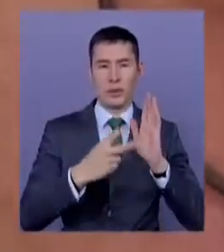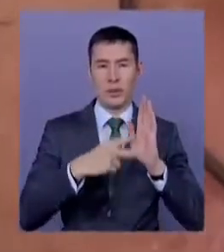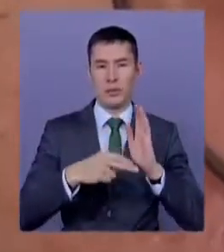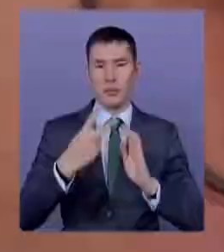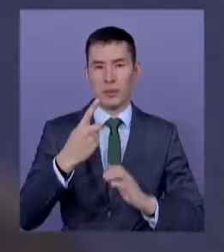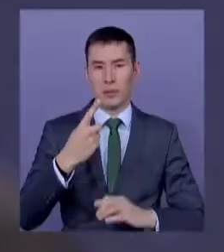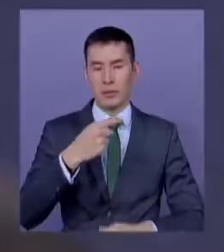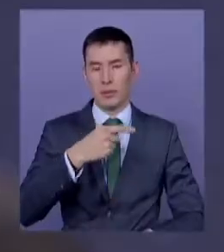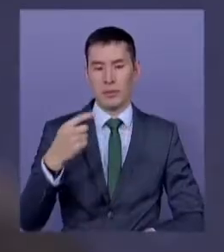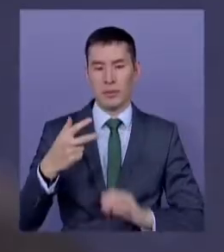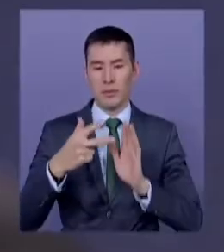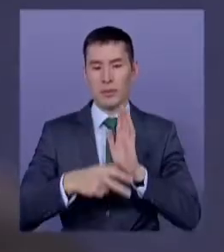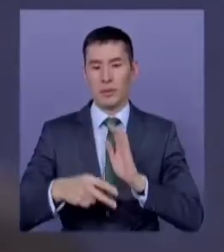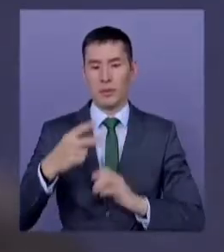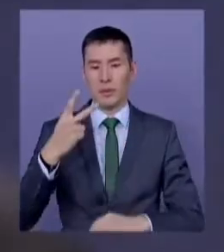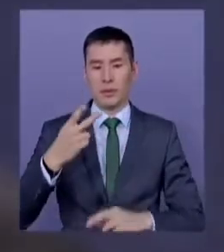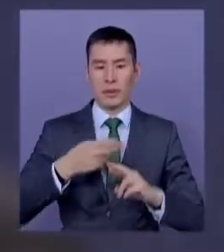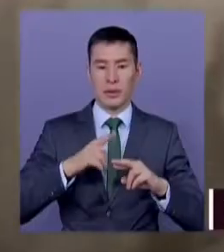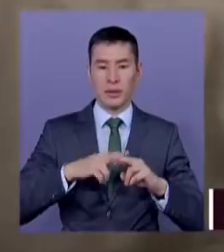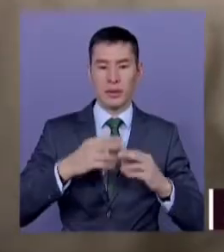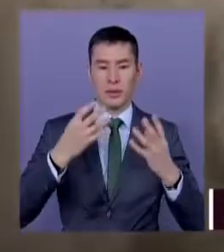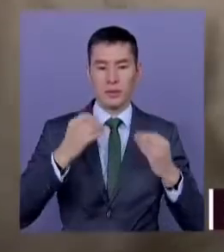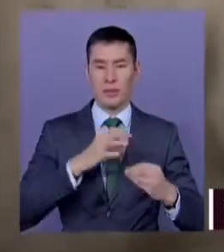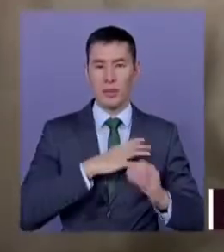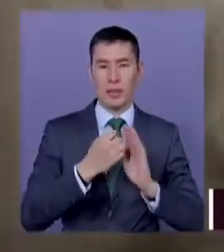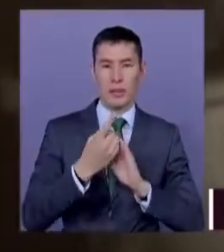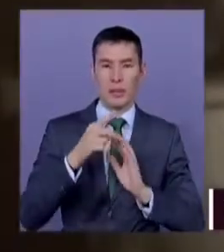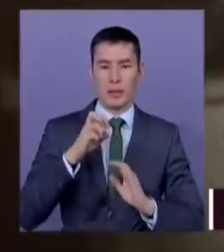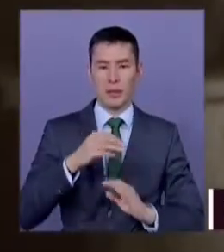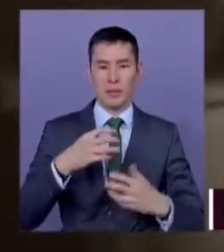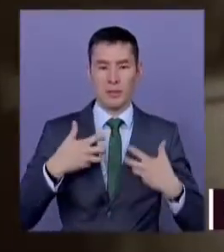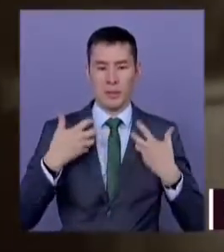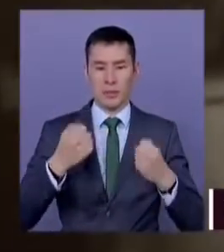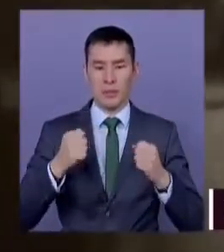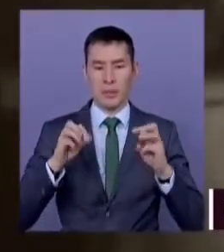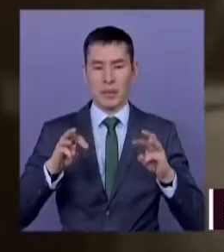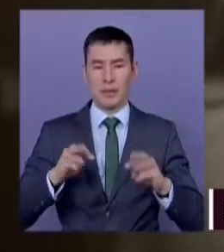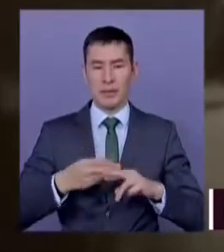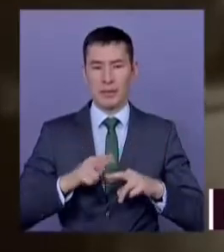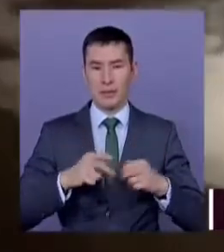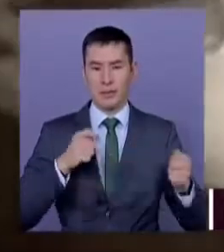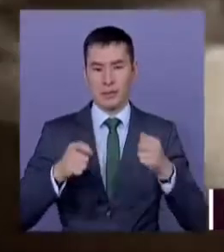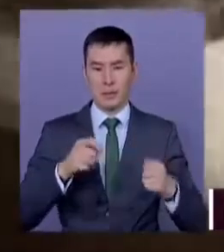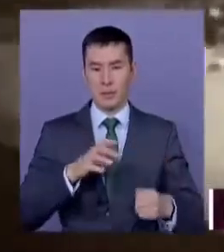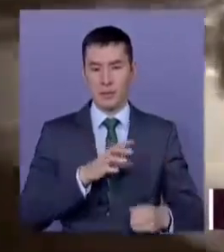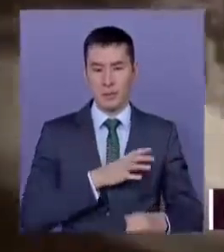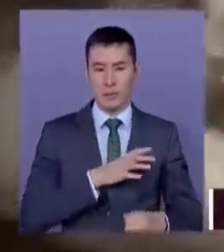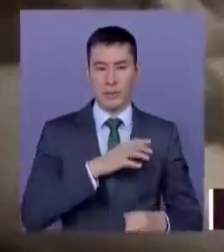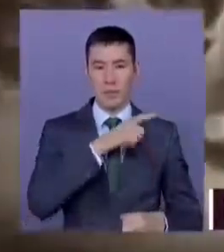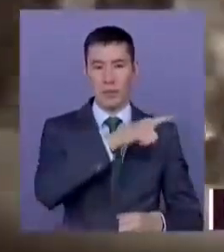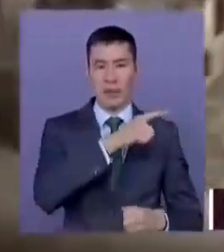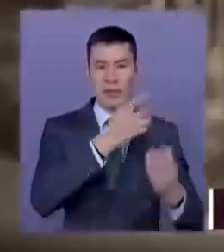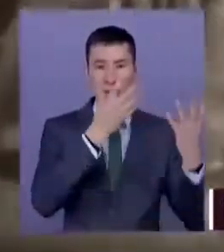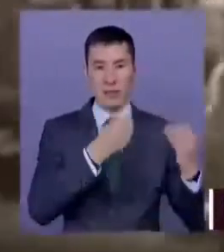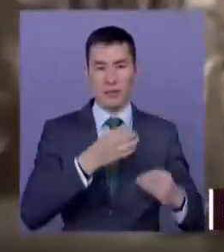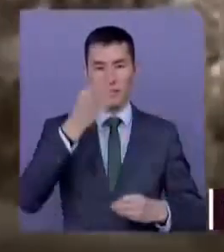жылдан 82 жылға дейін Кеңес одағы кезінде 11 жыл бойына денсаулық сақтау министрі болған көрнекті ғалым осылайша сол кезеңді ауыр